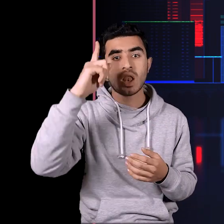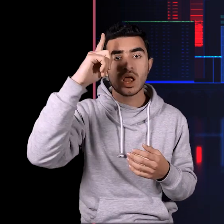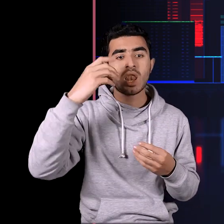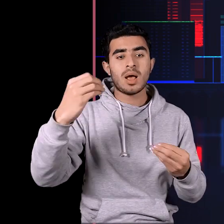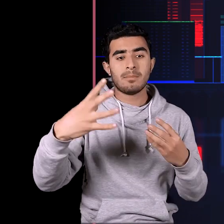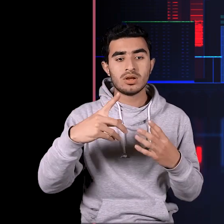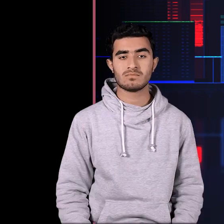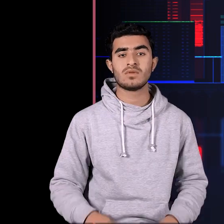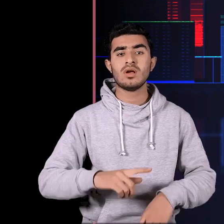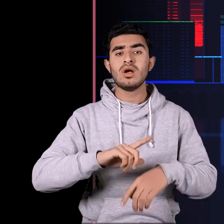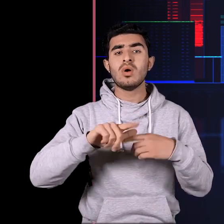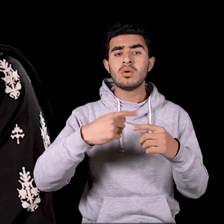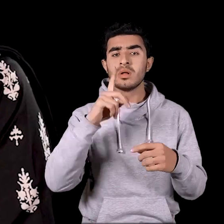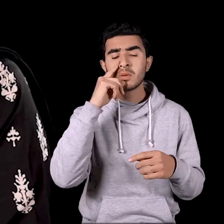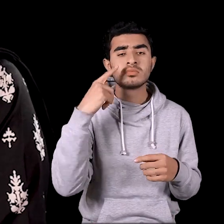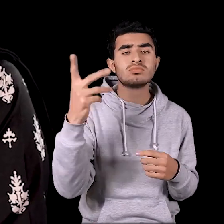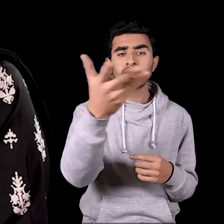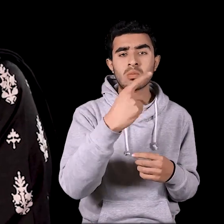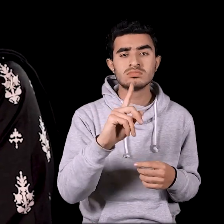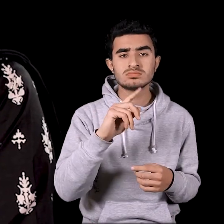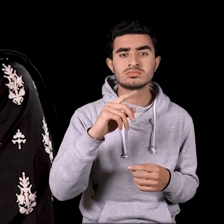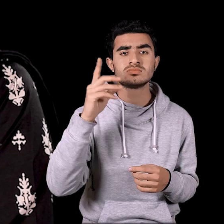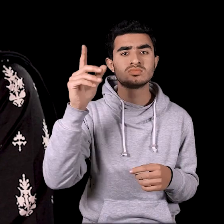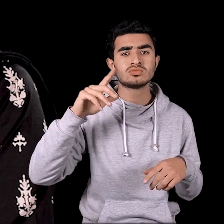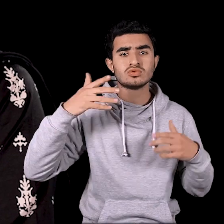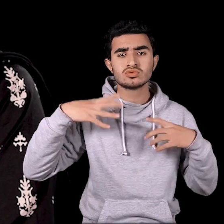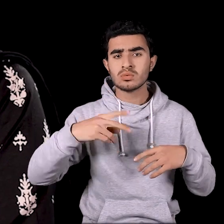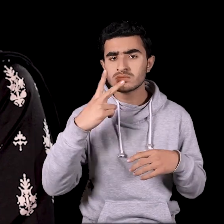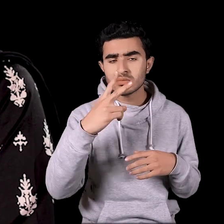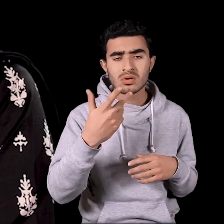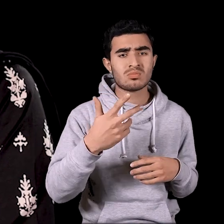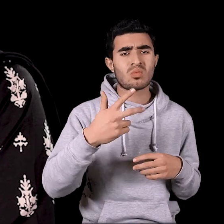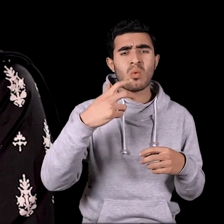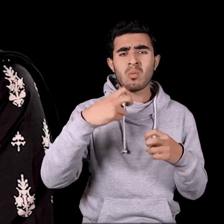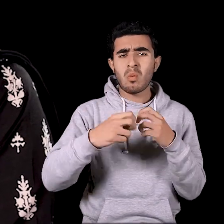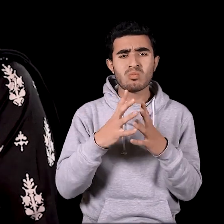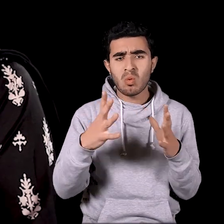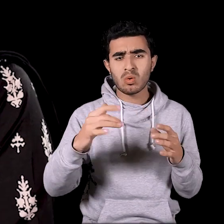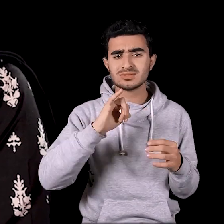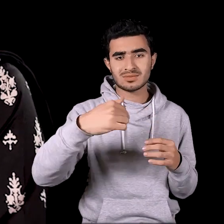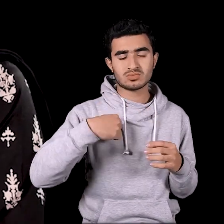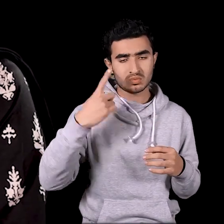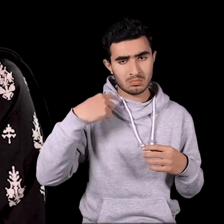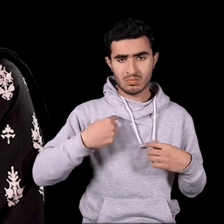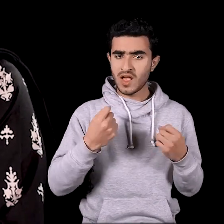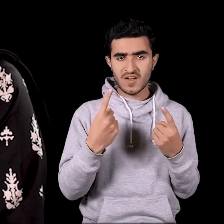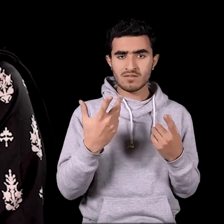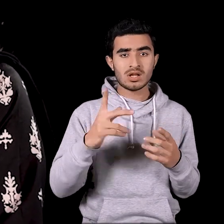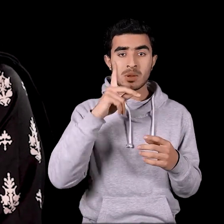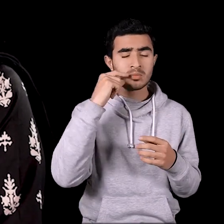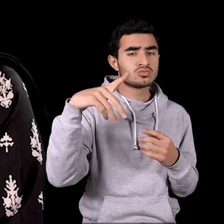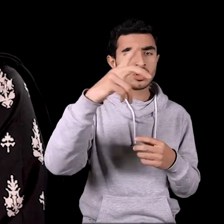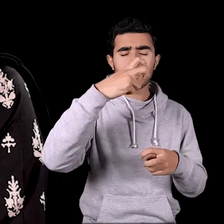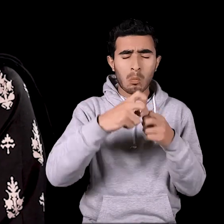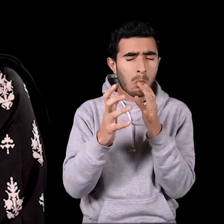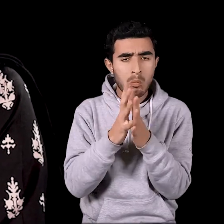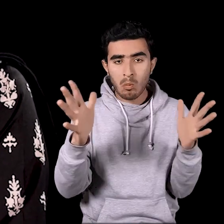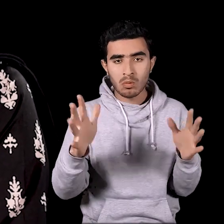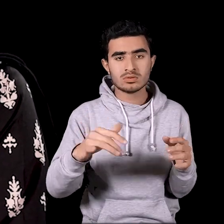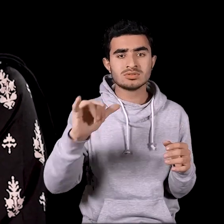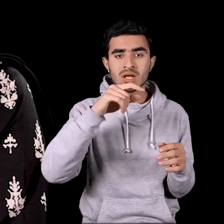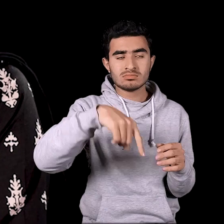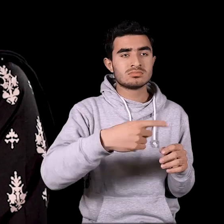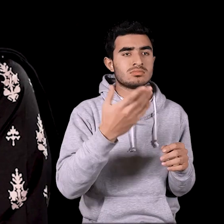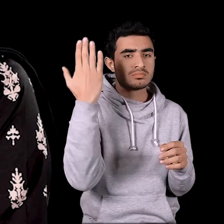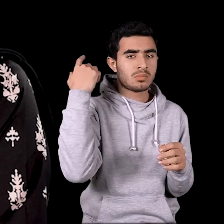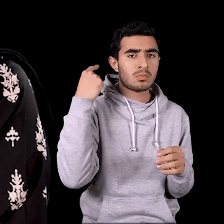भी अल्लाह ताला गुजार सकेगा. दूसरे लोगों की कहानी सुनते हैं तो आपको अंदाज़ा होता है कि मेरी तो कोई कहानी ही नहीं है. अभी पिछले दिनों मैं